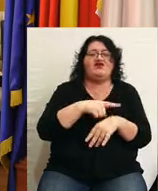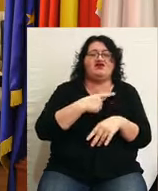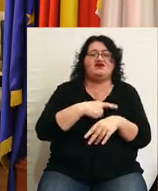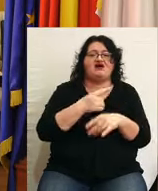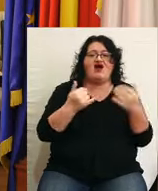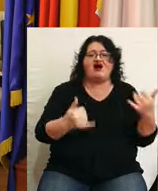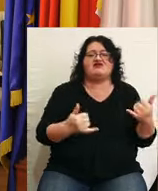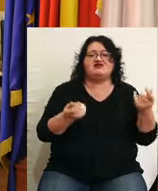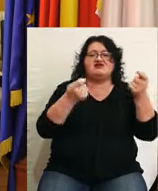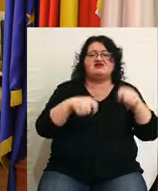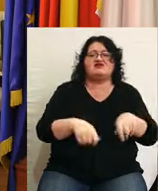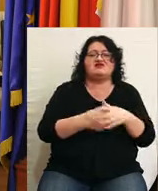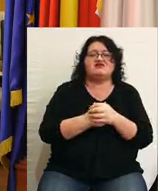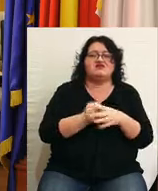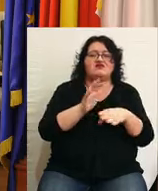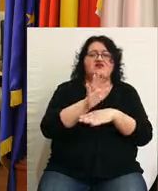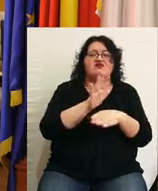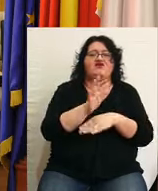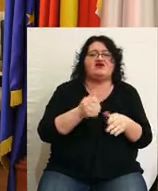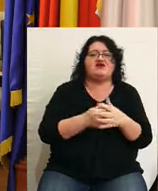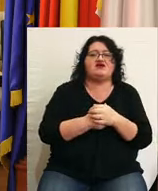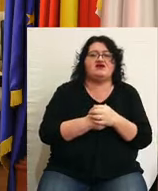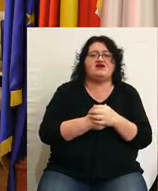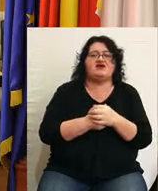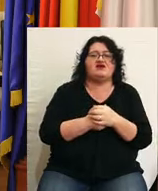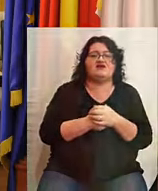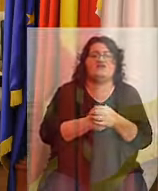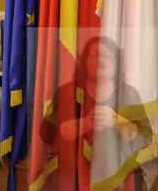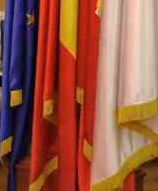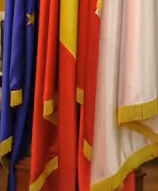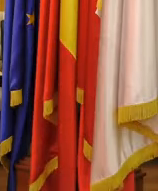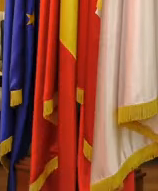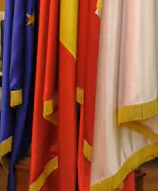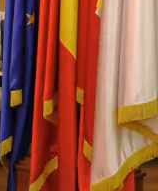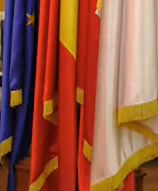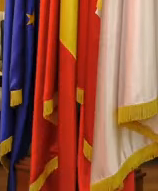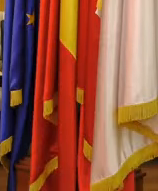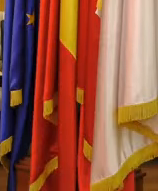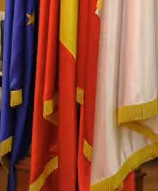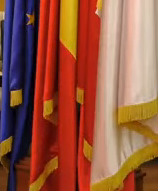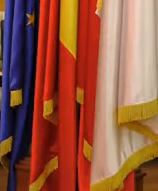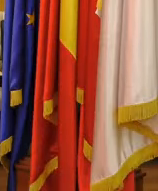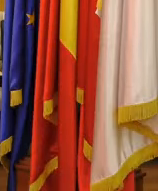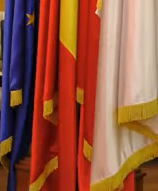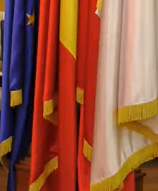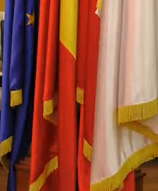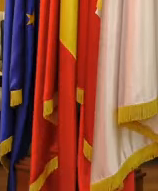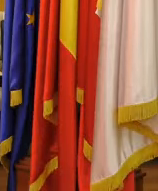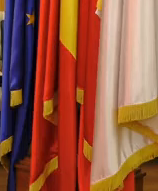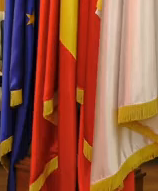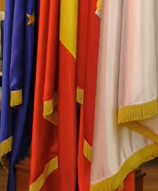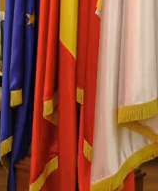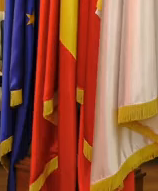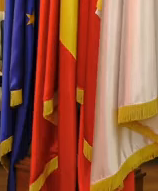inclusiv astăzi faptul că s-a asistat. Aș mai avea ultimă întrebare, apropo de ce ați spus atunci când v-am întrebat de gaz și de